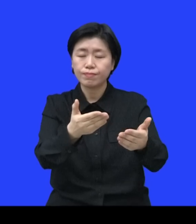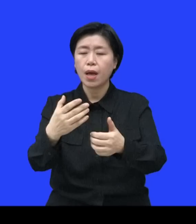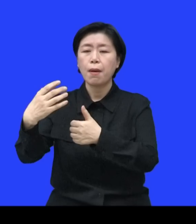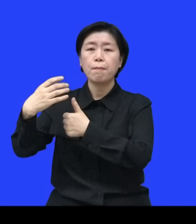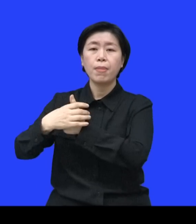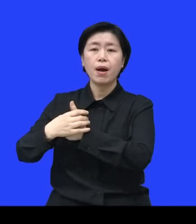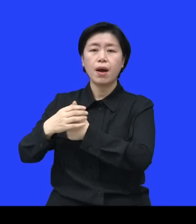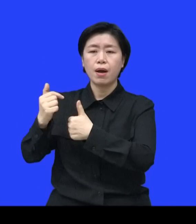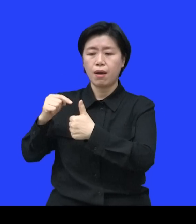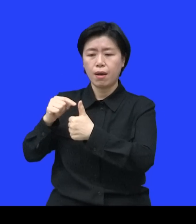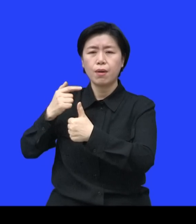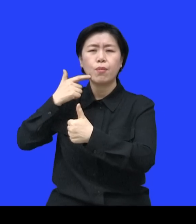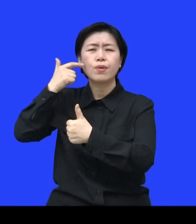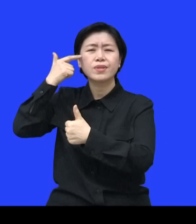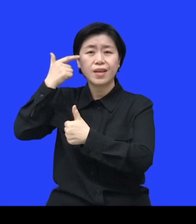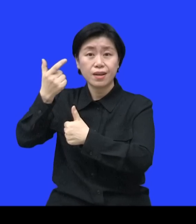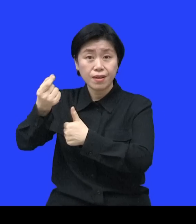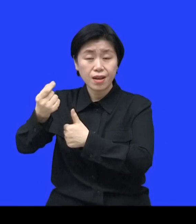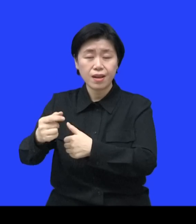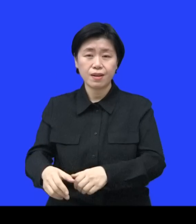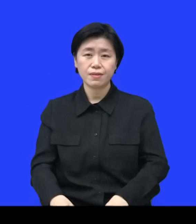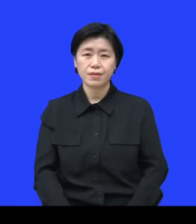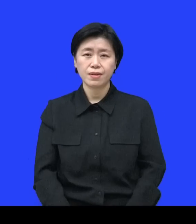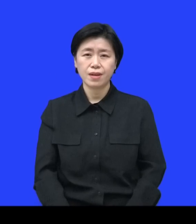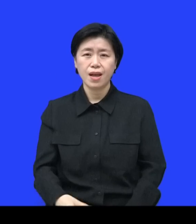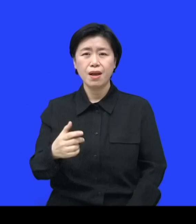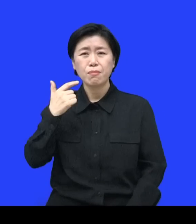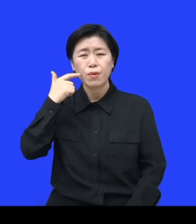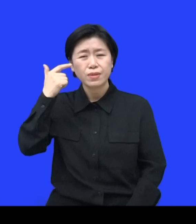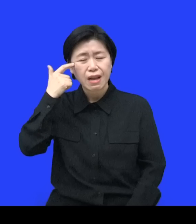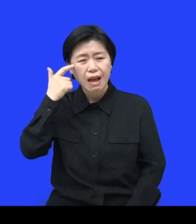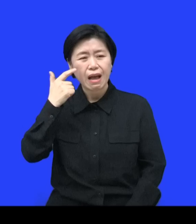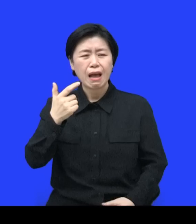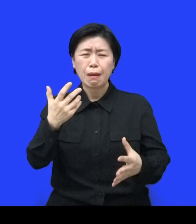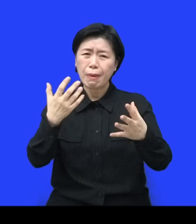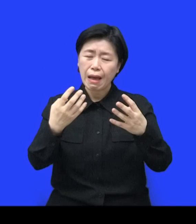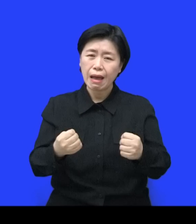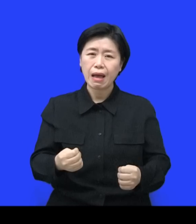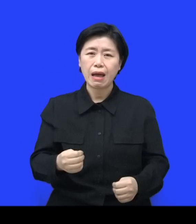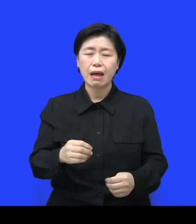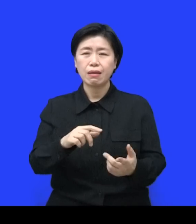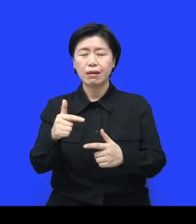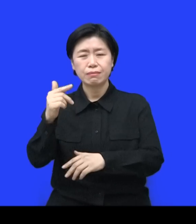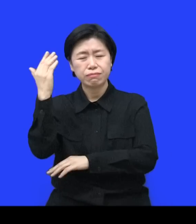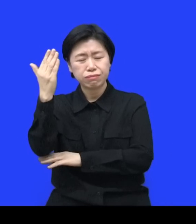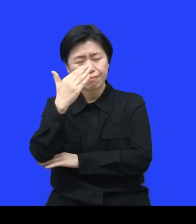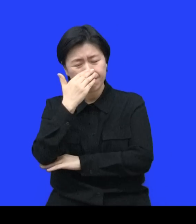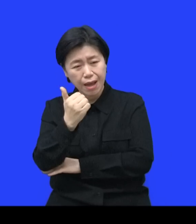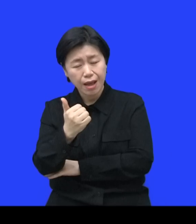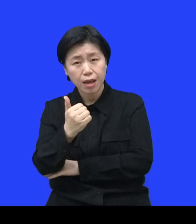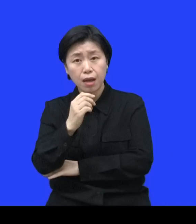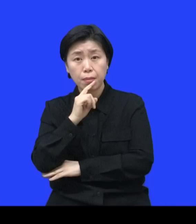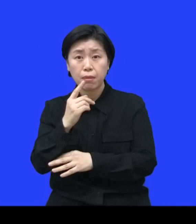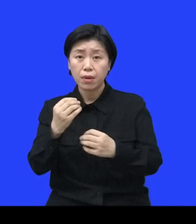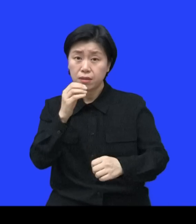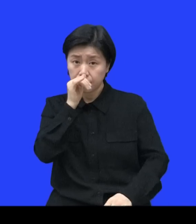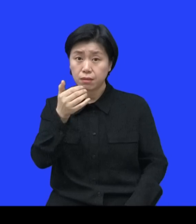아무리 이 시대에 목회자는 뭐 타락했고 뭐가 목회자 너무 많고 설교는 지겹고 아무리 그래도 내가